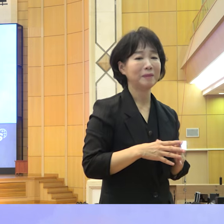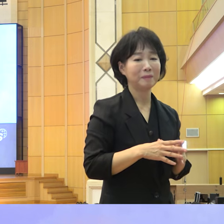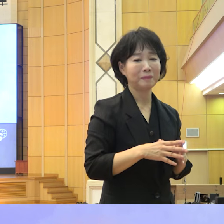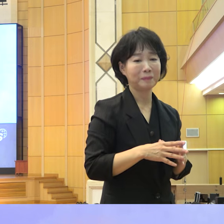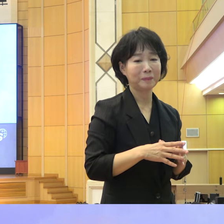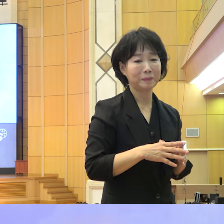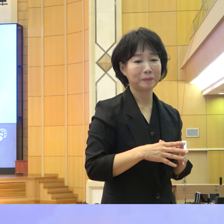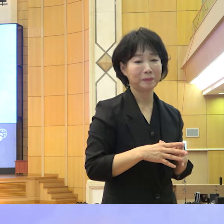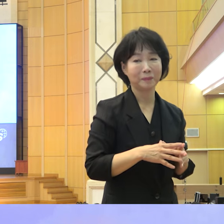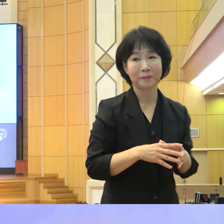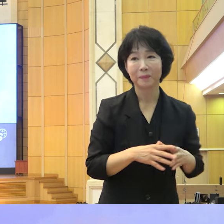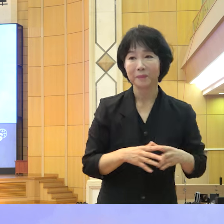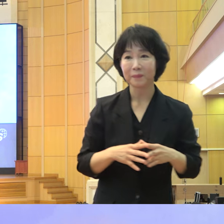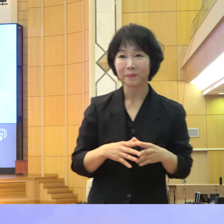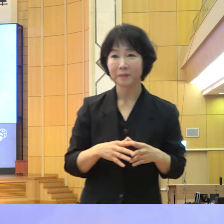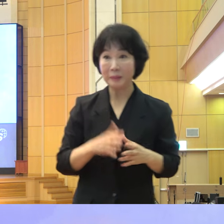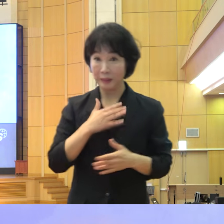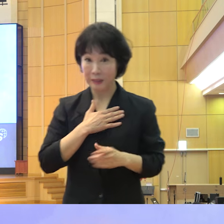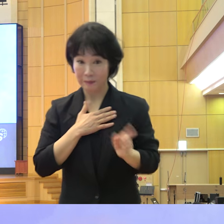제가요